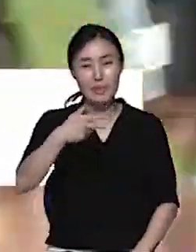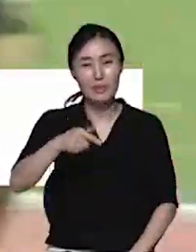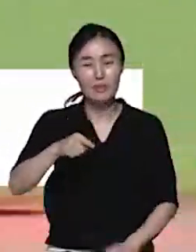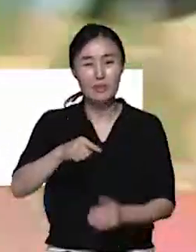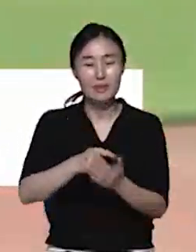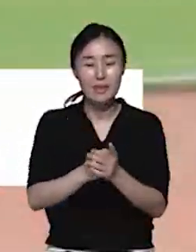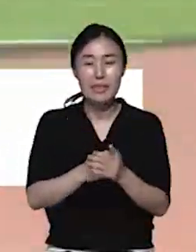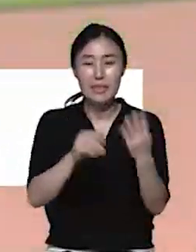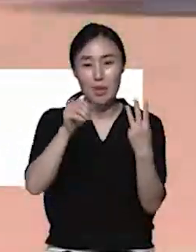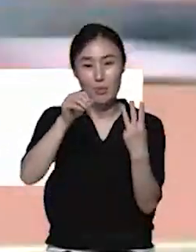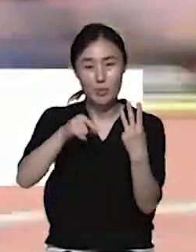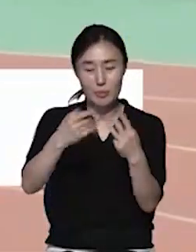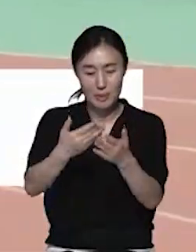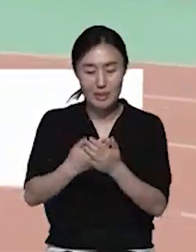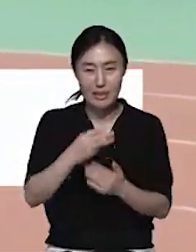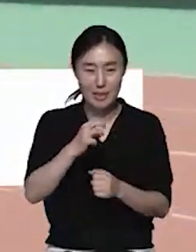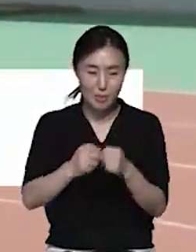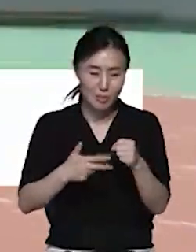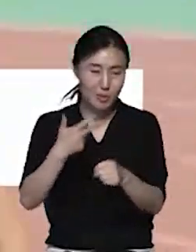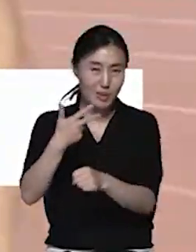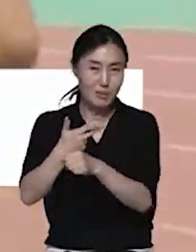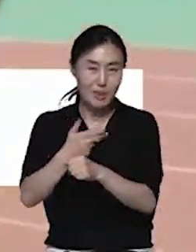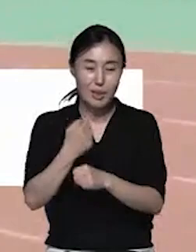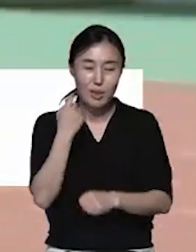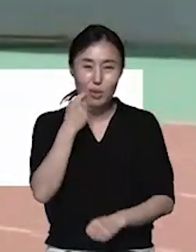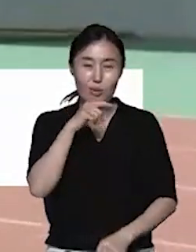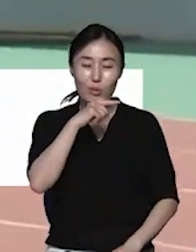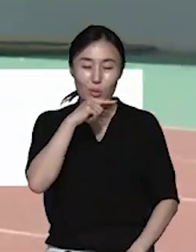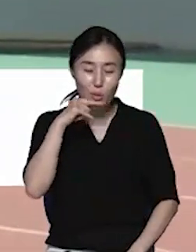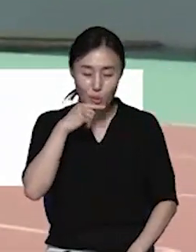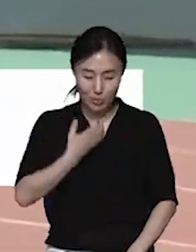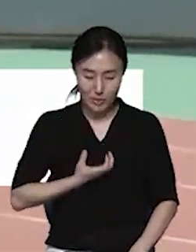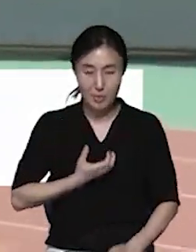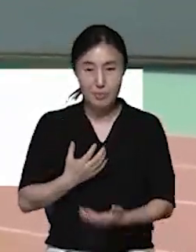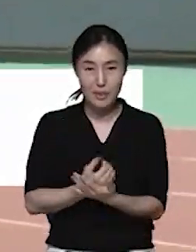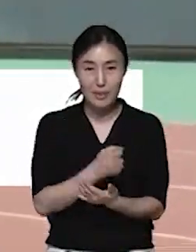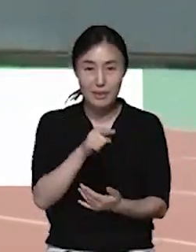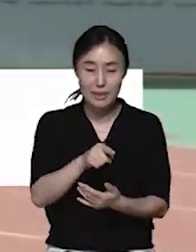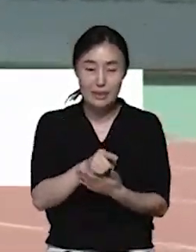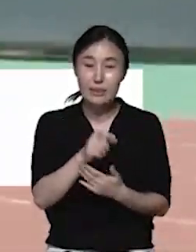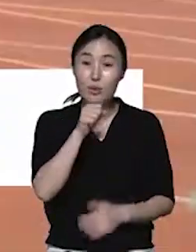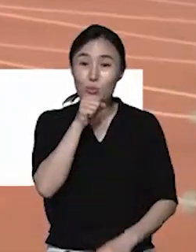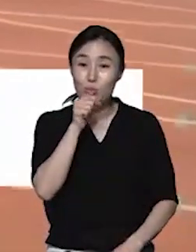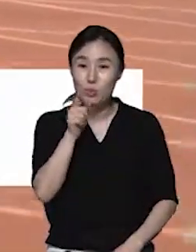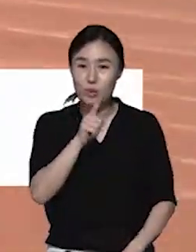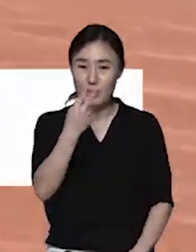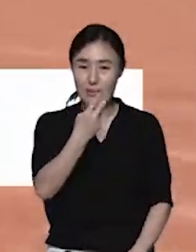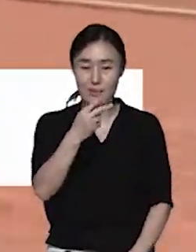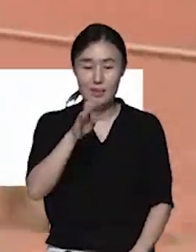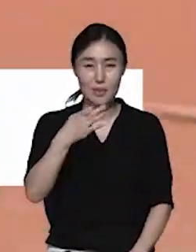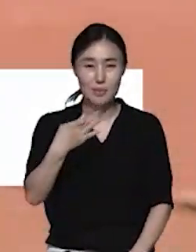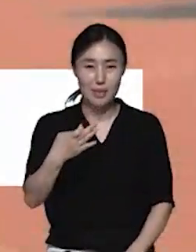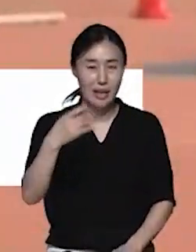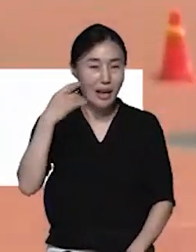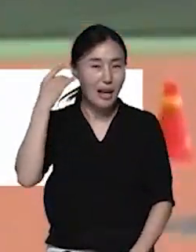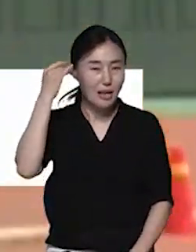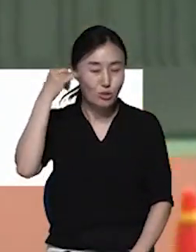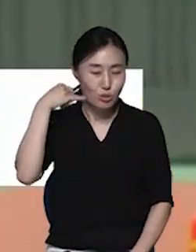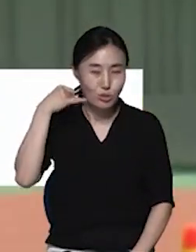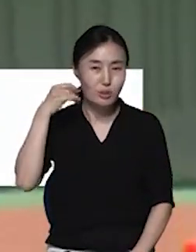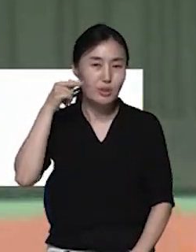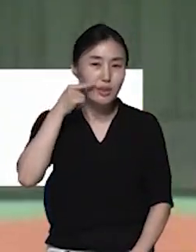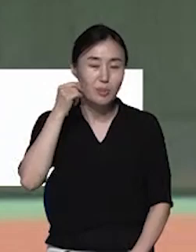3위에 올라 37년 만에 동메달을 따냈습니다. 이들이 세운 기록은 2014년 한중일 친선대회에서